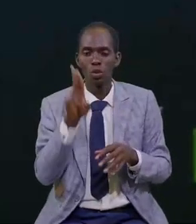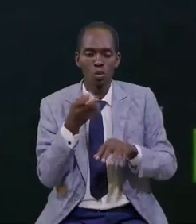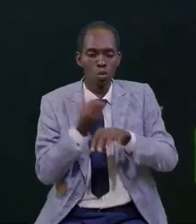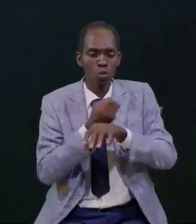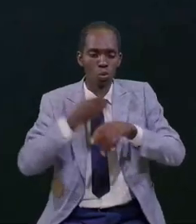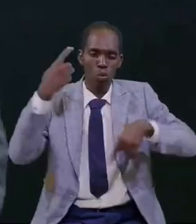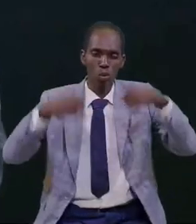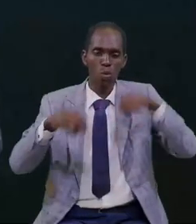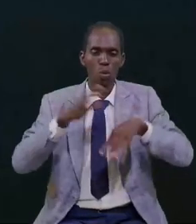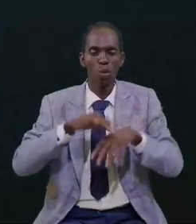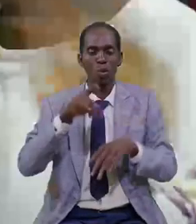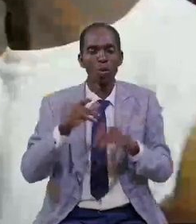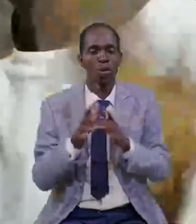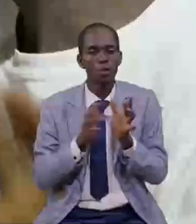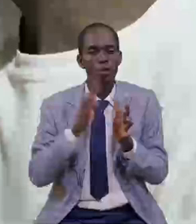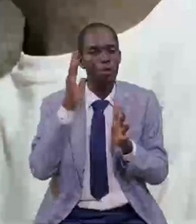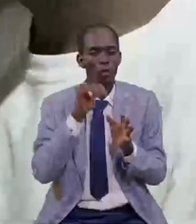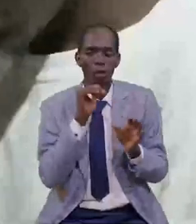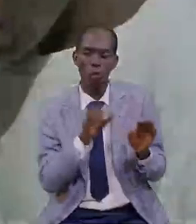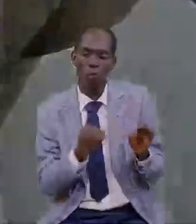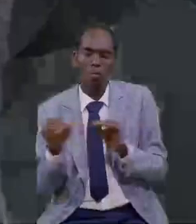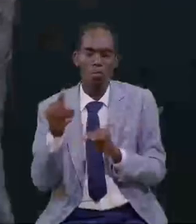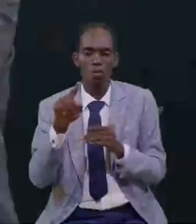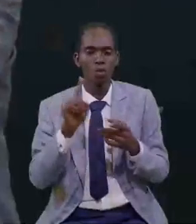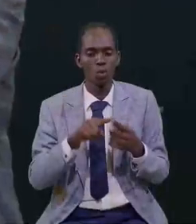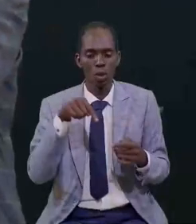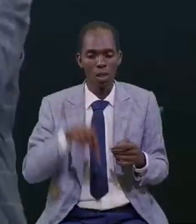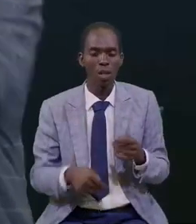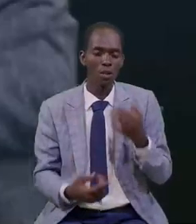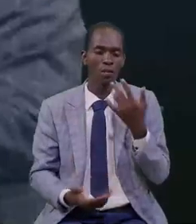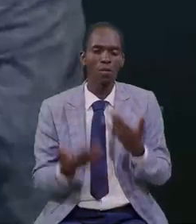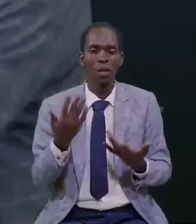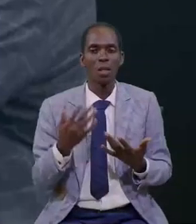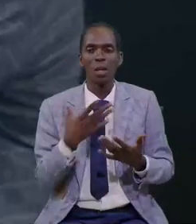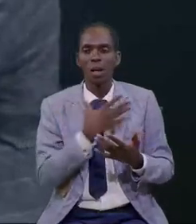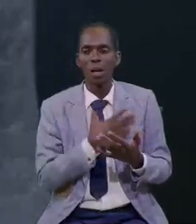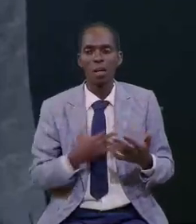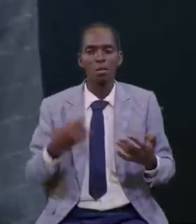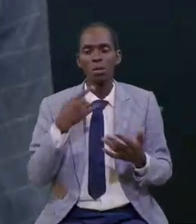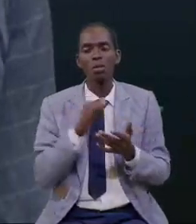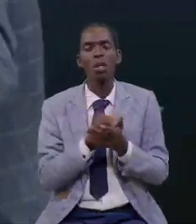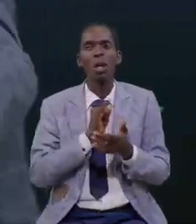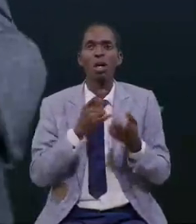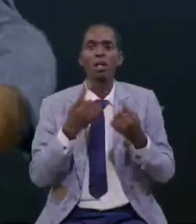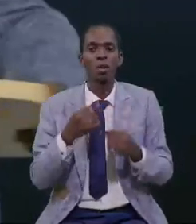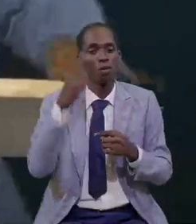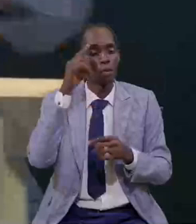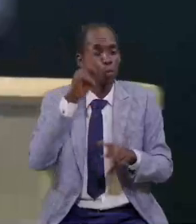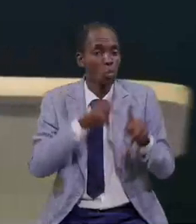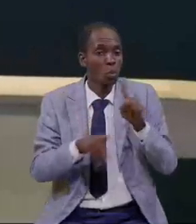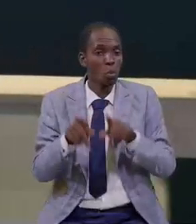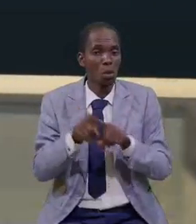te chasser t'envoyer en enfer il dira je suis venu dans le monde pour des gens comme toi et tu es